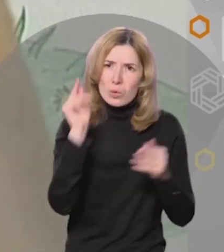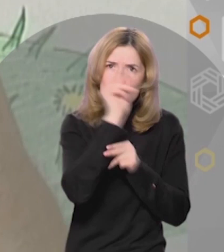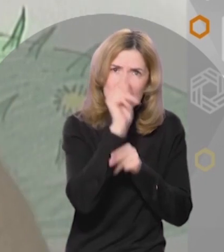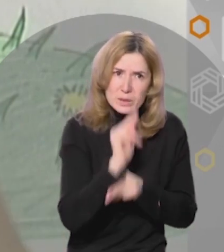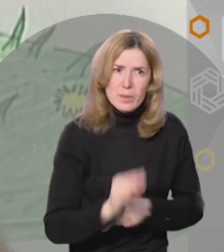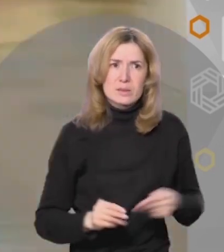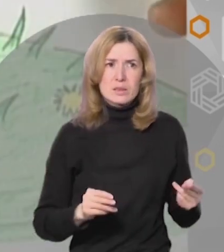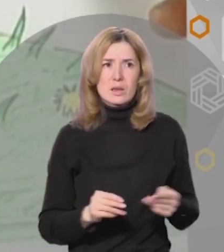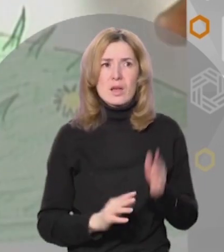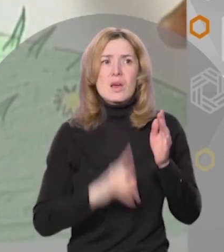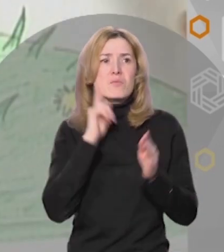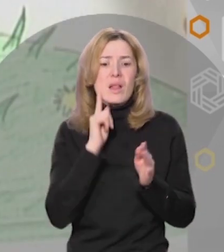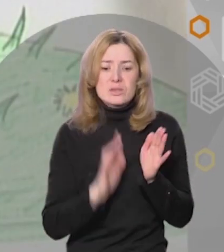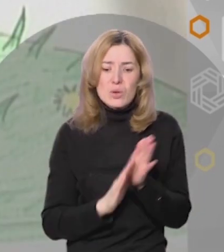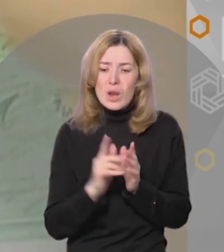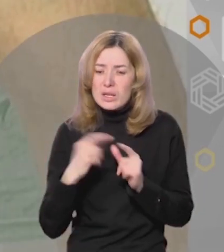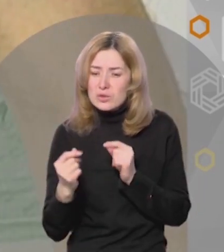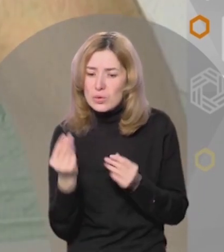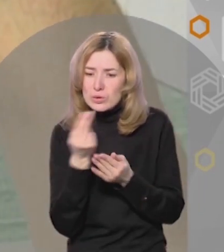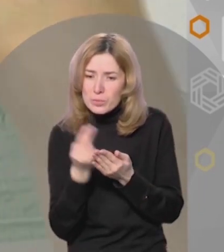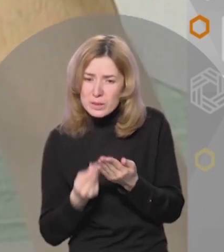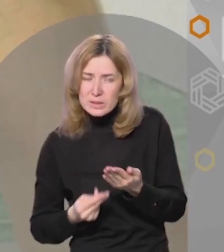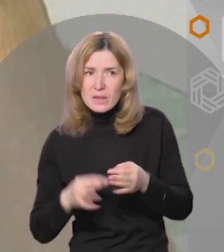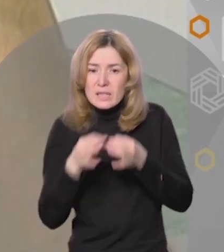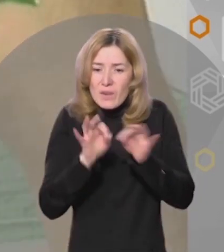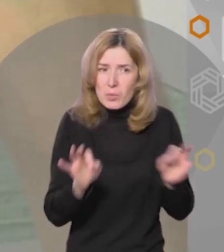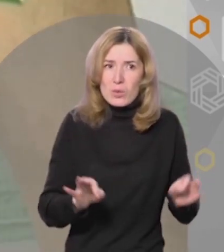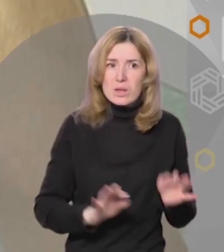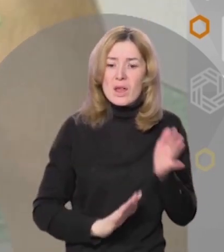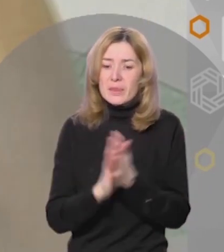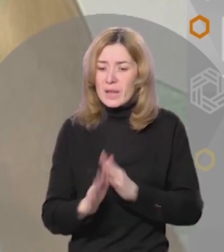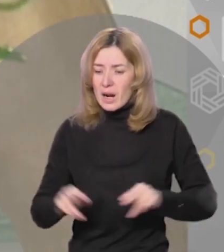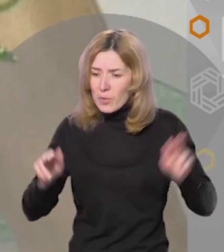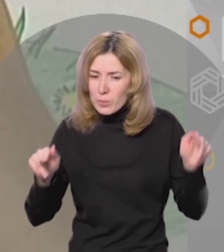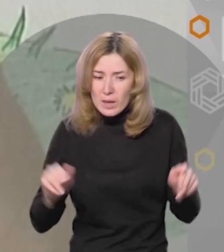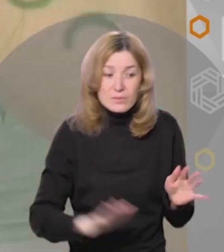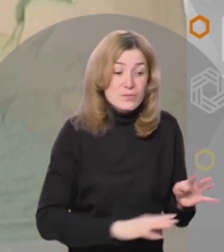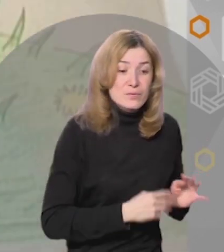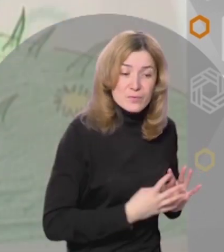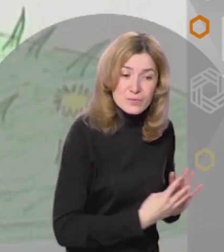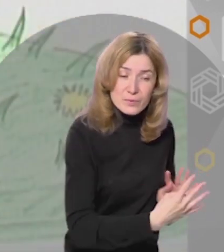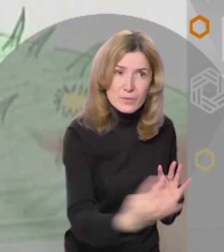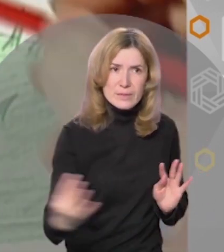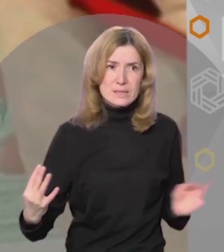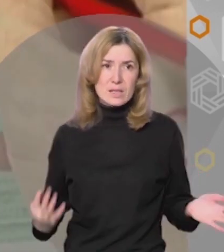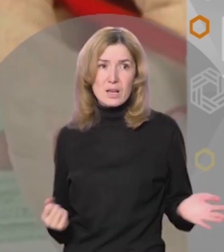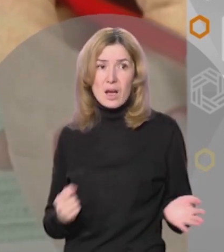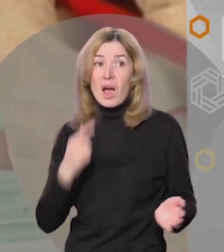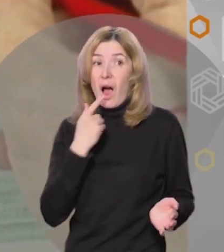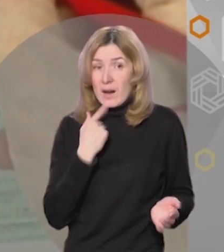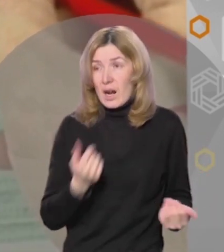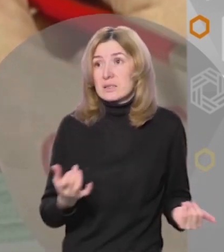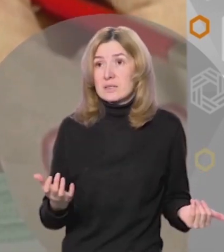Елочку подзеленить, молодые листочки на свободу выпустить, травой землю выстелить.